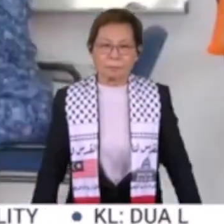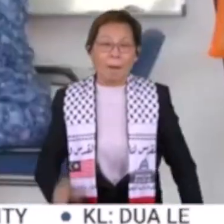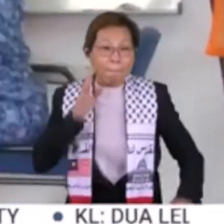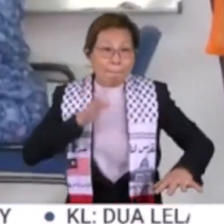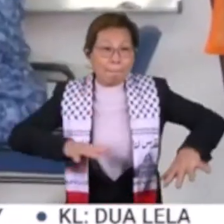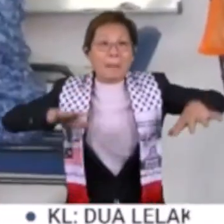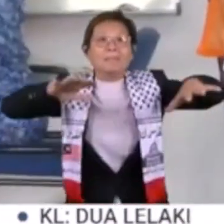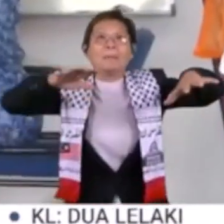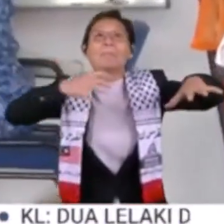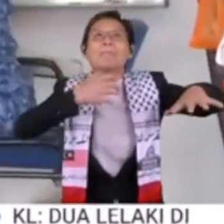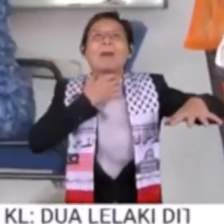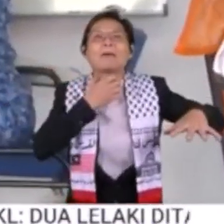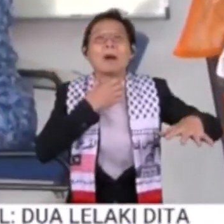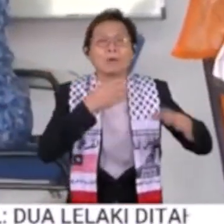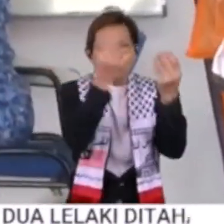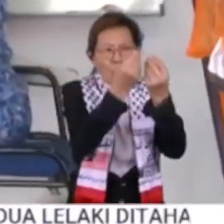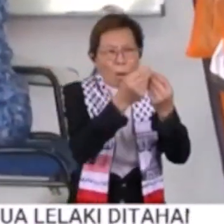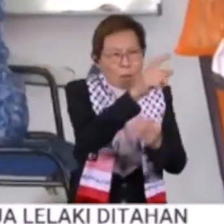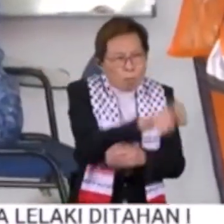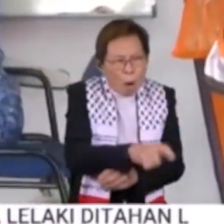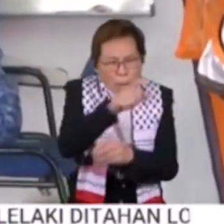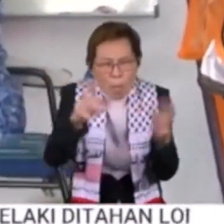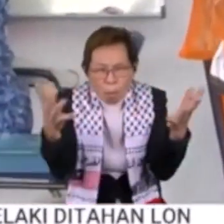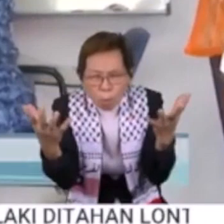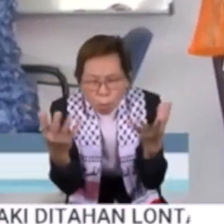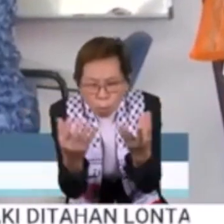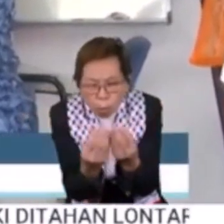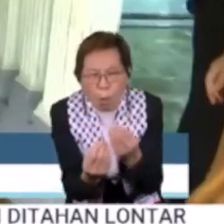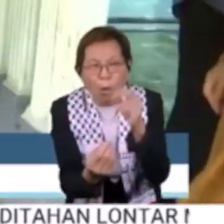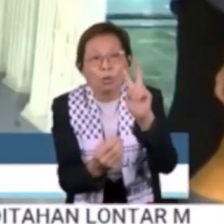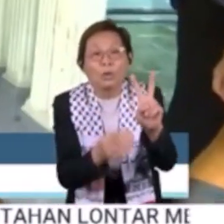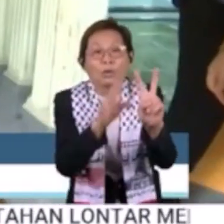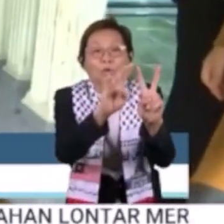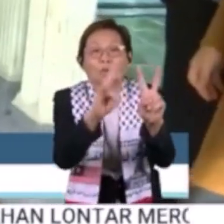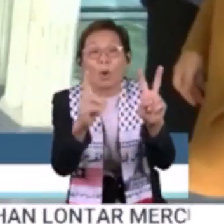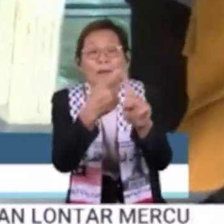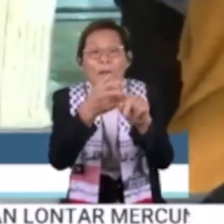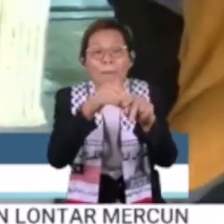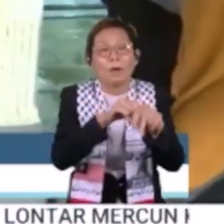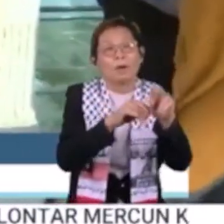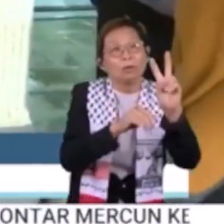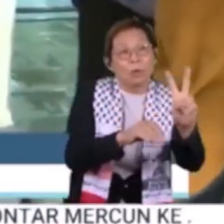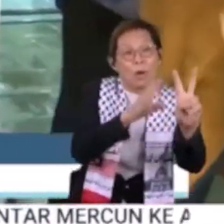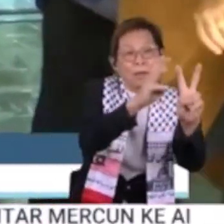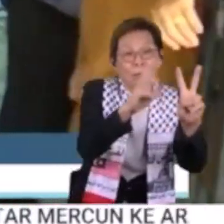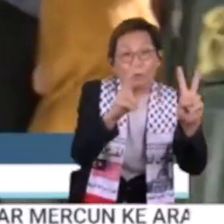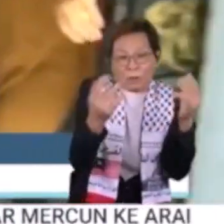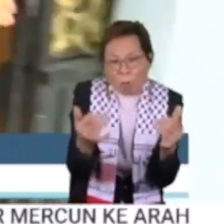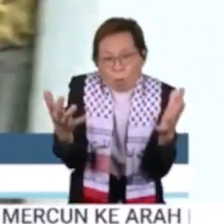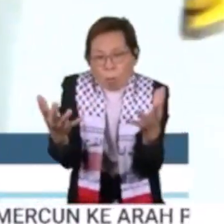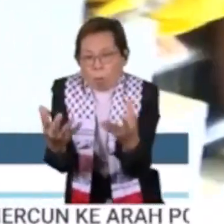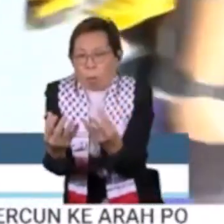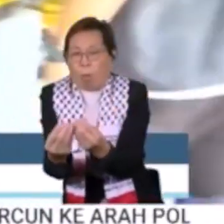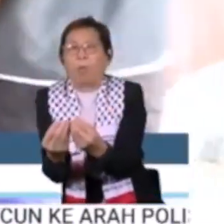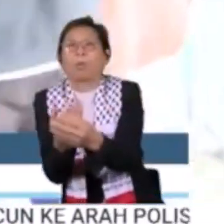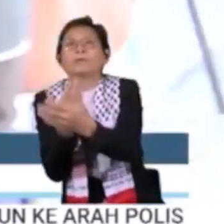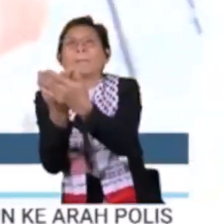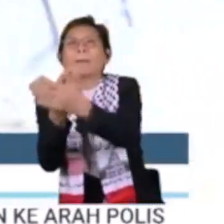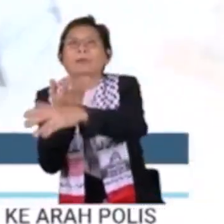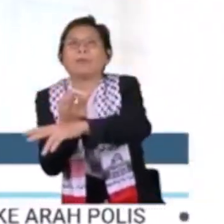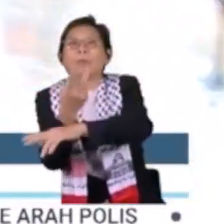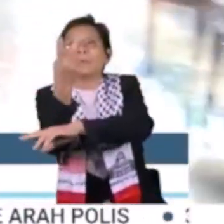Ini pula banjir di Perak. Jumlah penduduk berkurangan kepada 237 orang daripada 262 orang setakat 2 petang